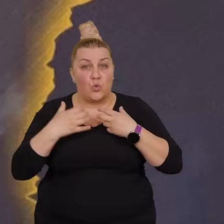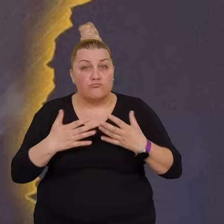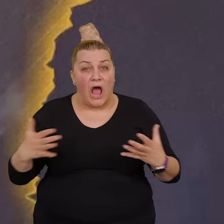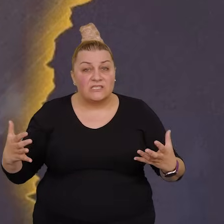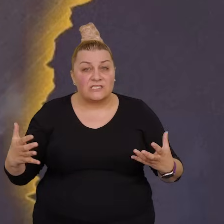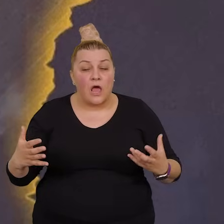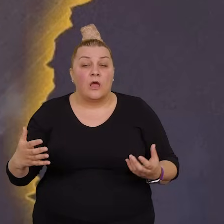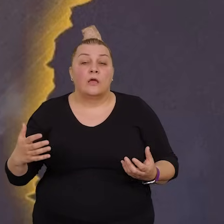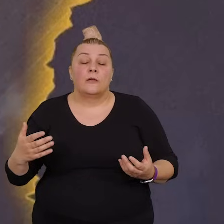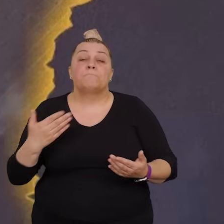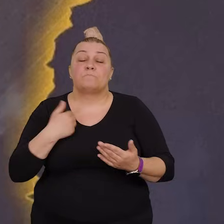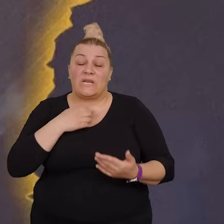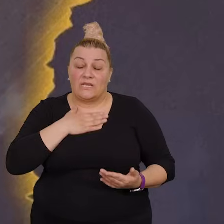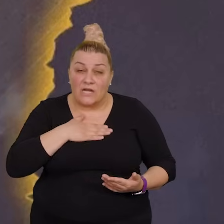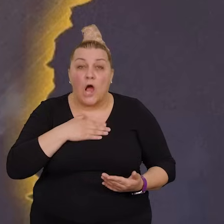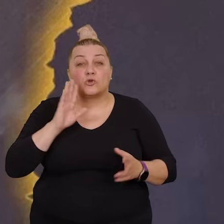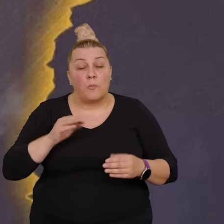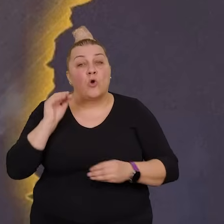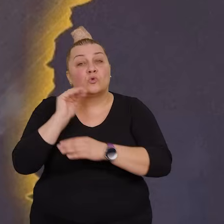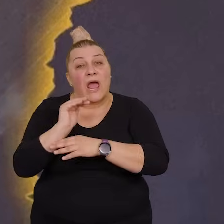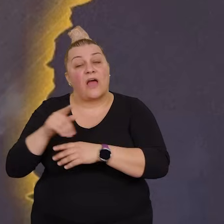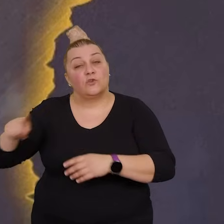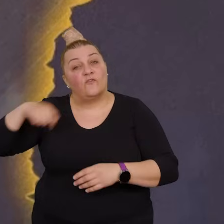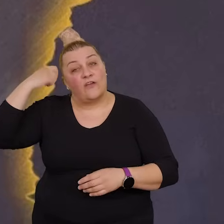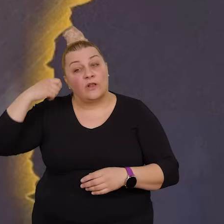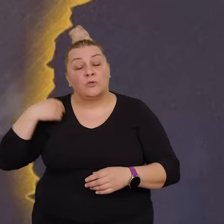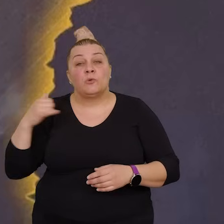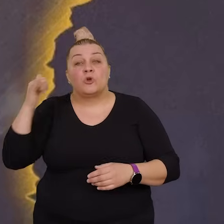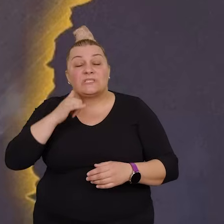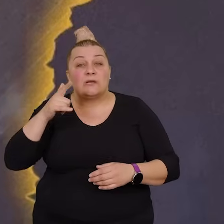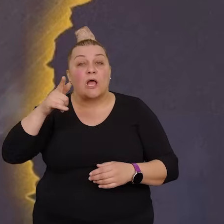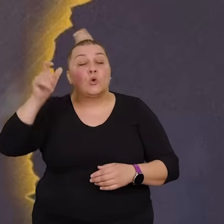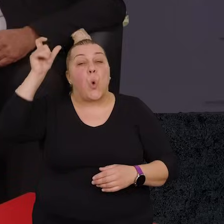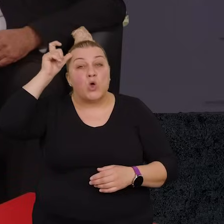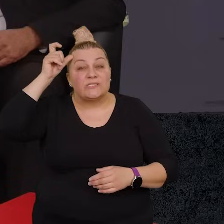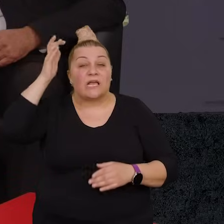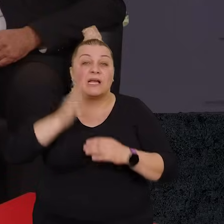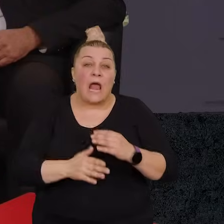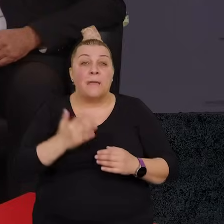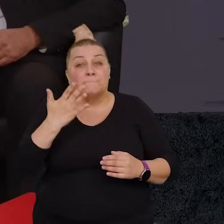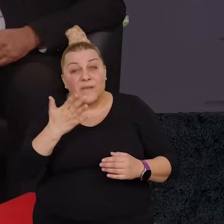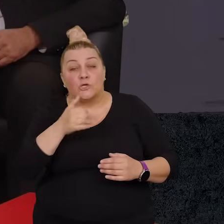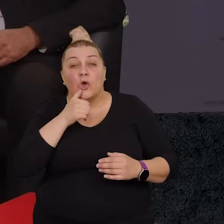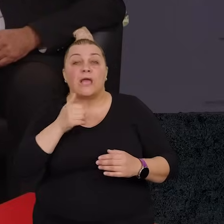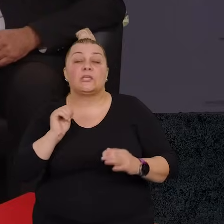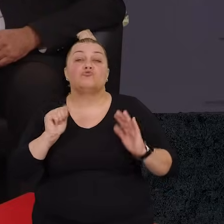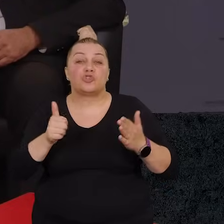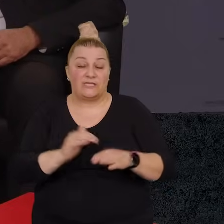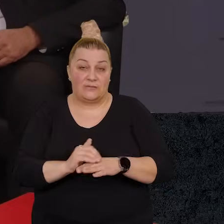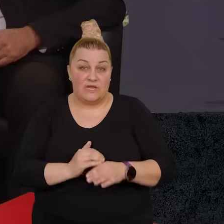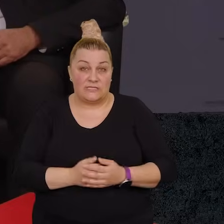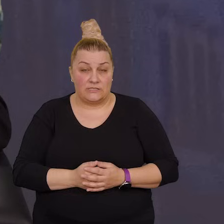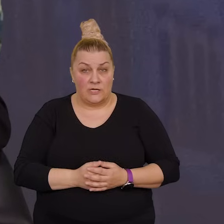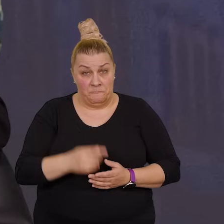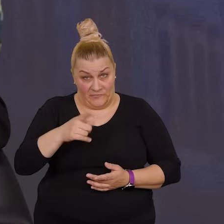eto, drago mi je da smo došli u fazu da mogu najaviti film, da ćemo ga snimati u Osijeku krajem petoga i šesti mjesec. Spomenuli ste i